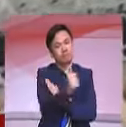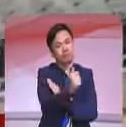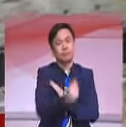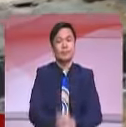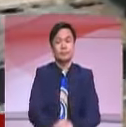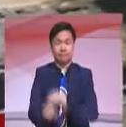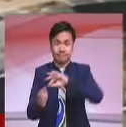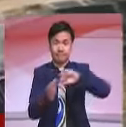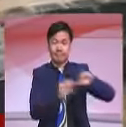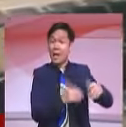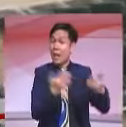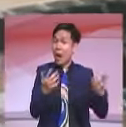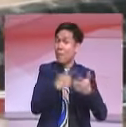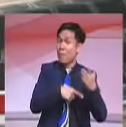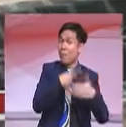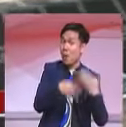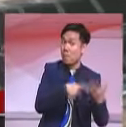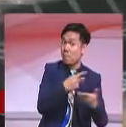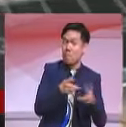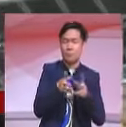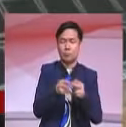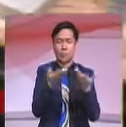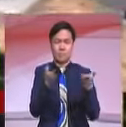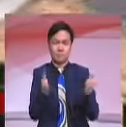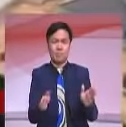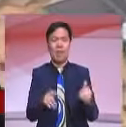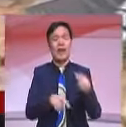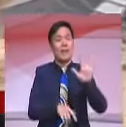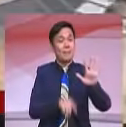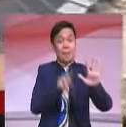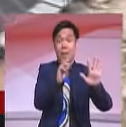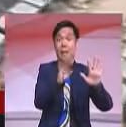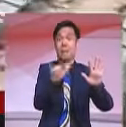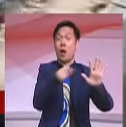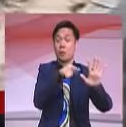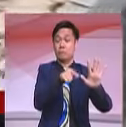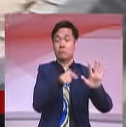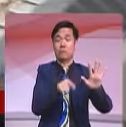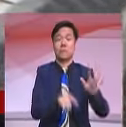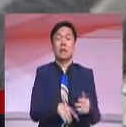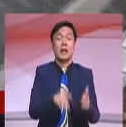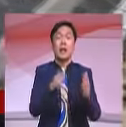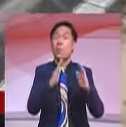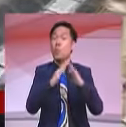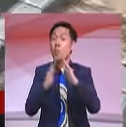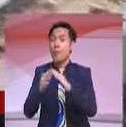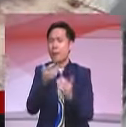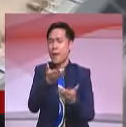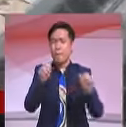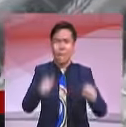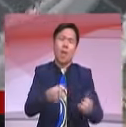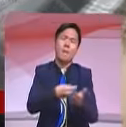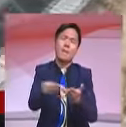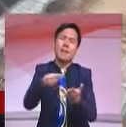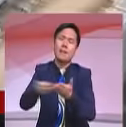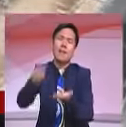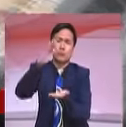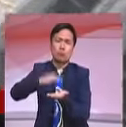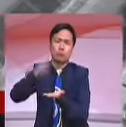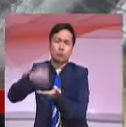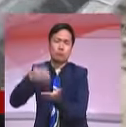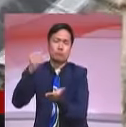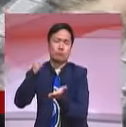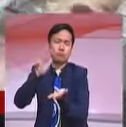Beliau berkata antara program tumpuan ialah pelancaran program 5MY, projek rumah mampu milik residensi prihatin